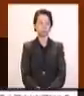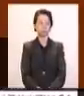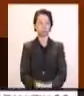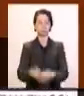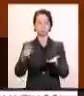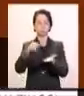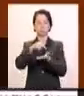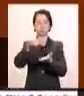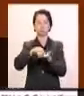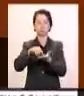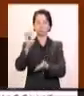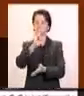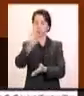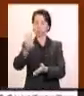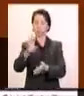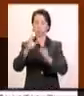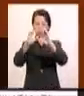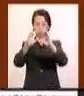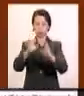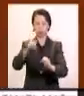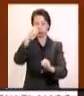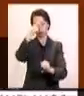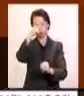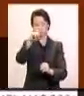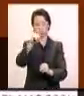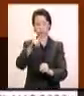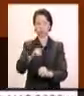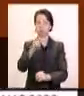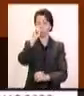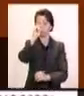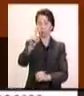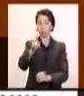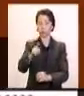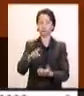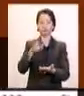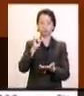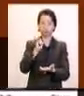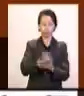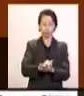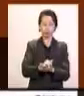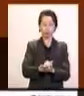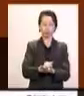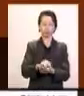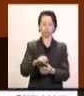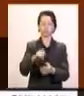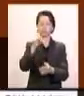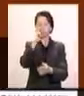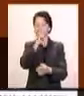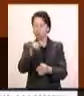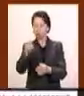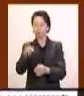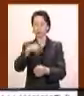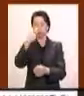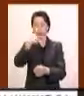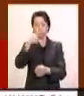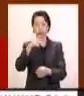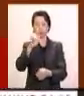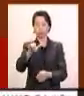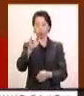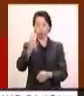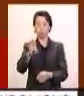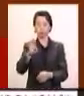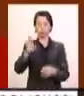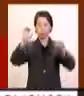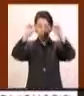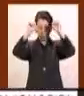Ini adalah salah satu langkah yang untuk memastikan bahawa ketirisan yang disebutkan oleh Yang Berhormat